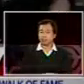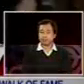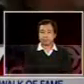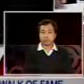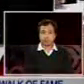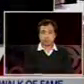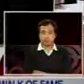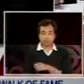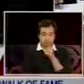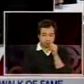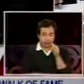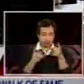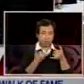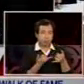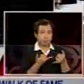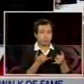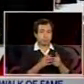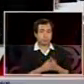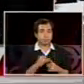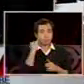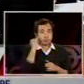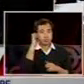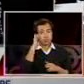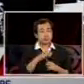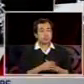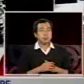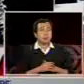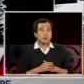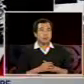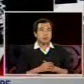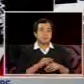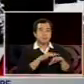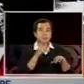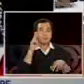Thank you, Majority Floor Leader. Mr. President, Senator Estrada.